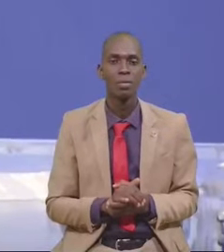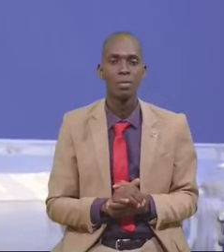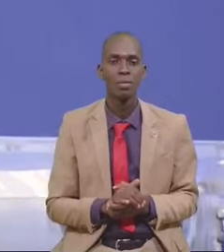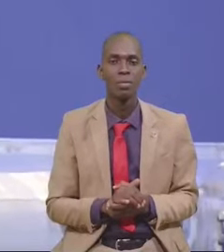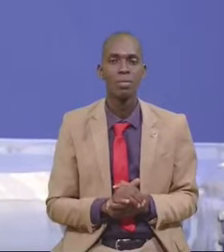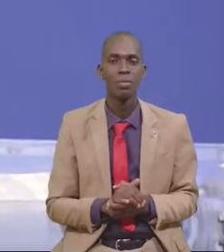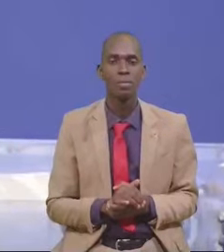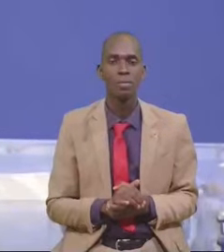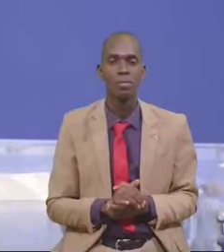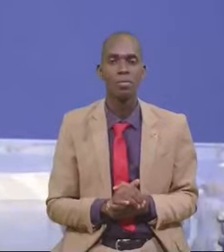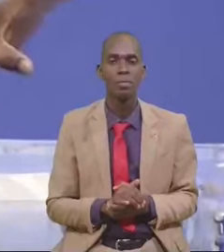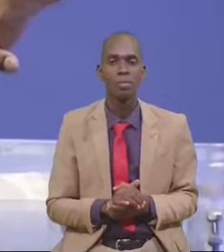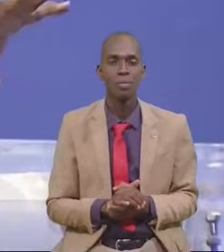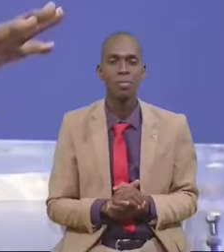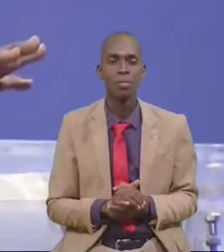Le mensonge.